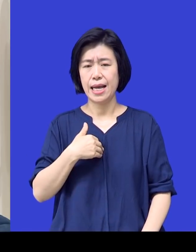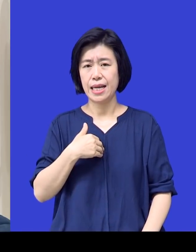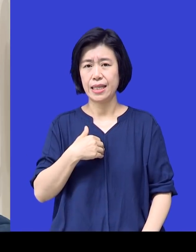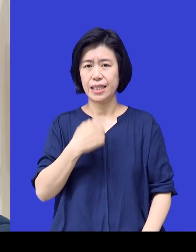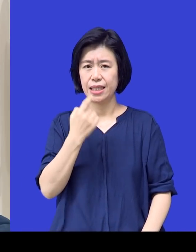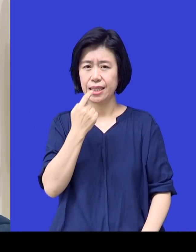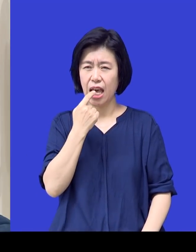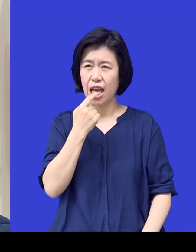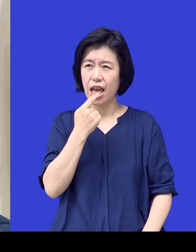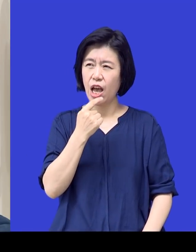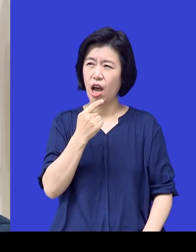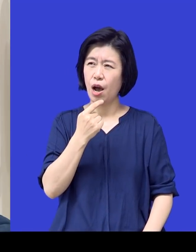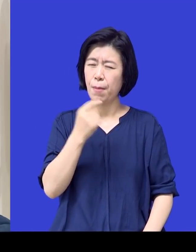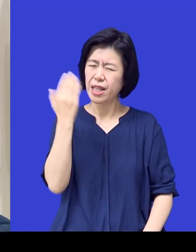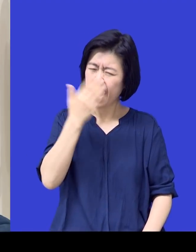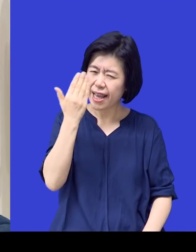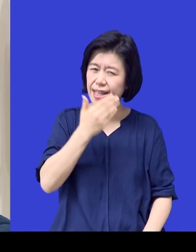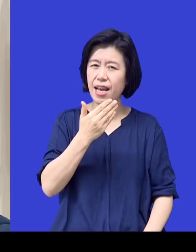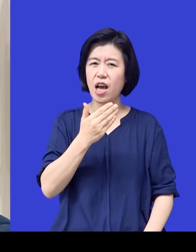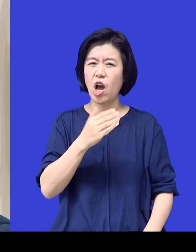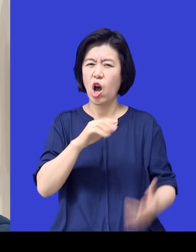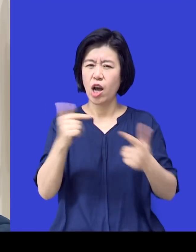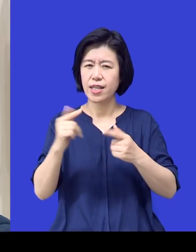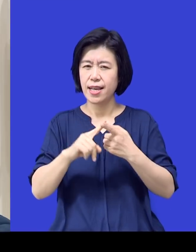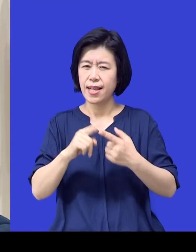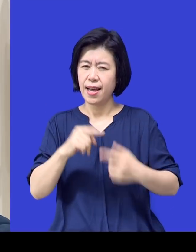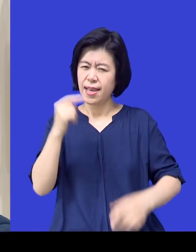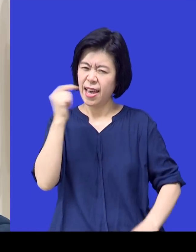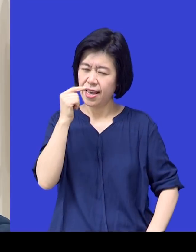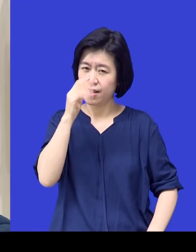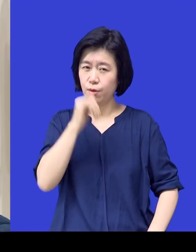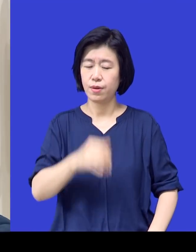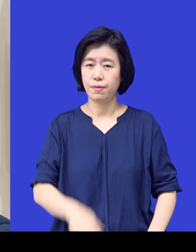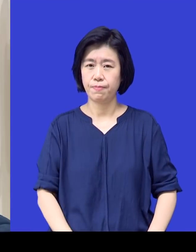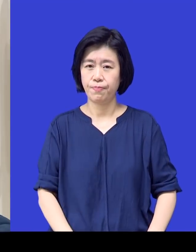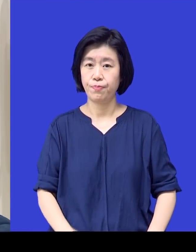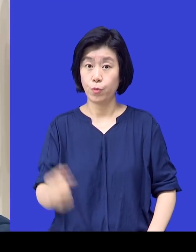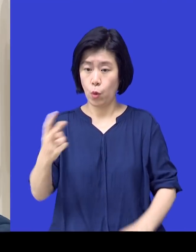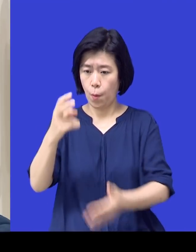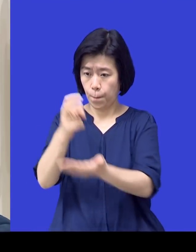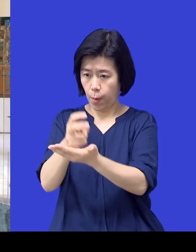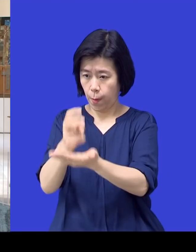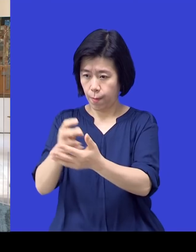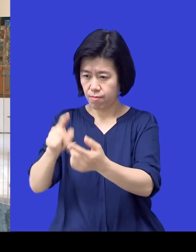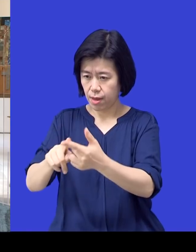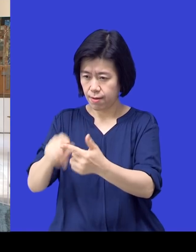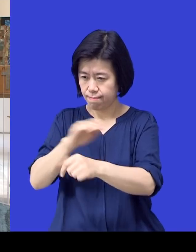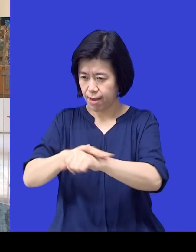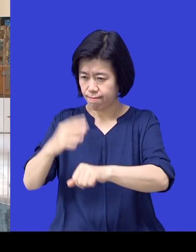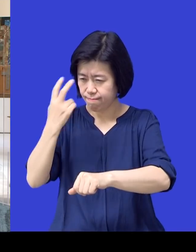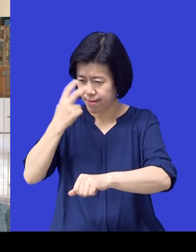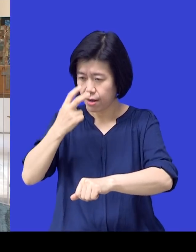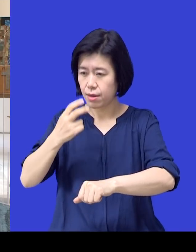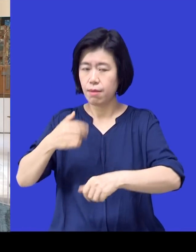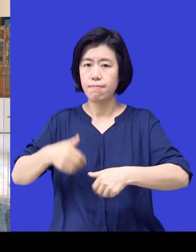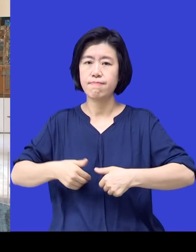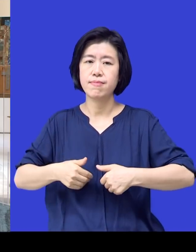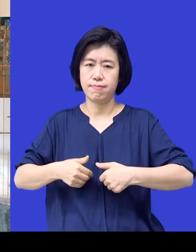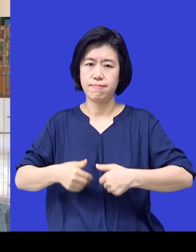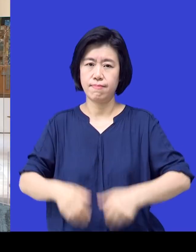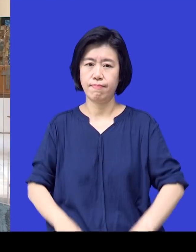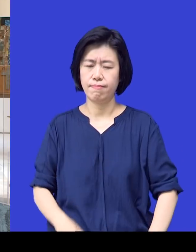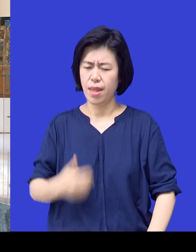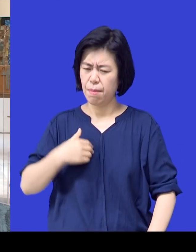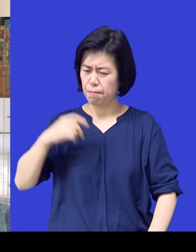이렇게 규율, 아. 예, 바르게 해야 돼, 반듯해야 돼, 네. 성실해야 돼. 예. 굉장히 그렇게